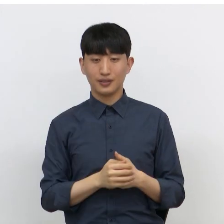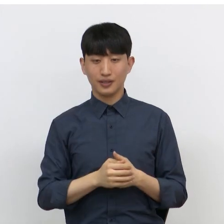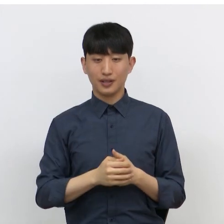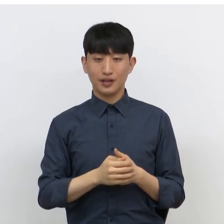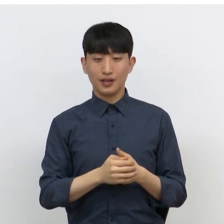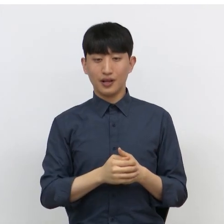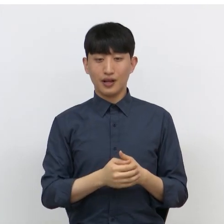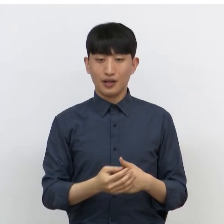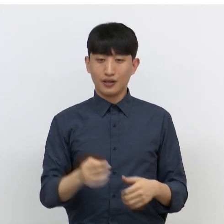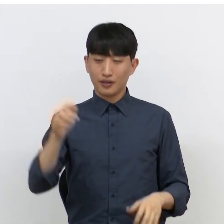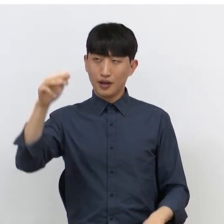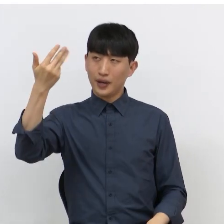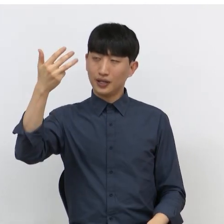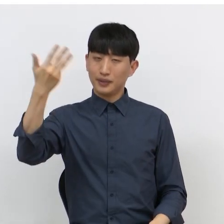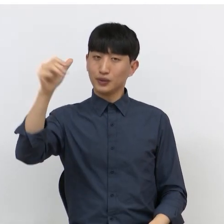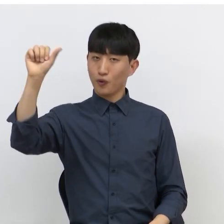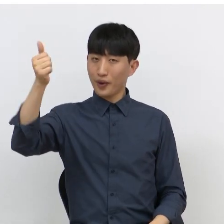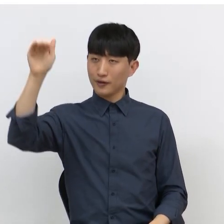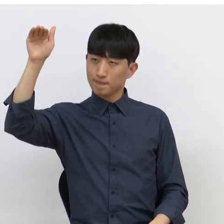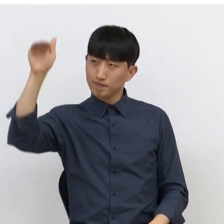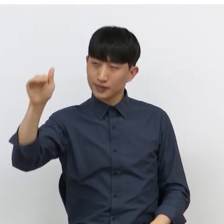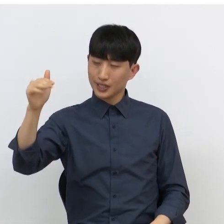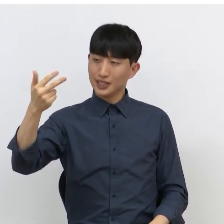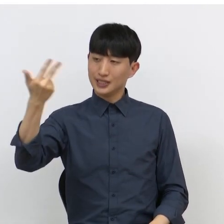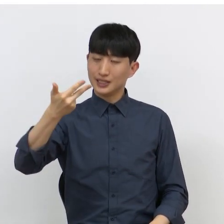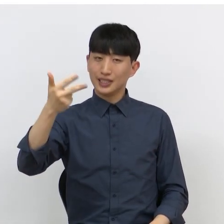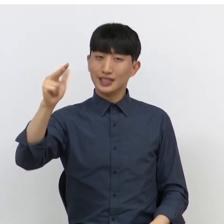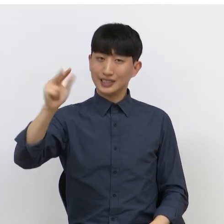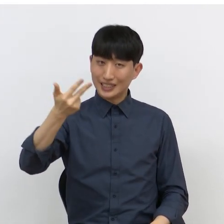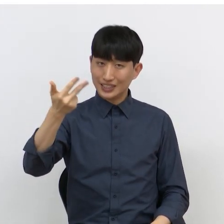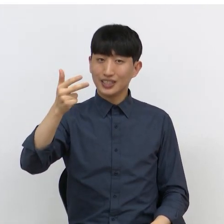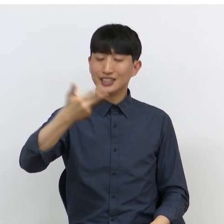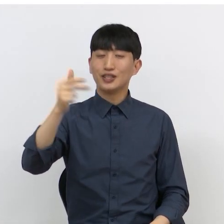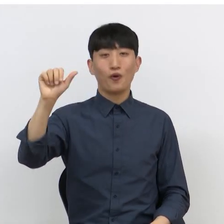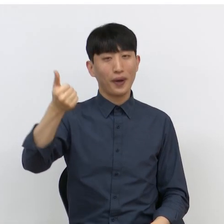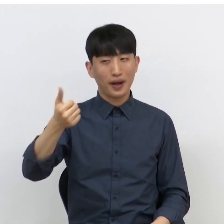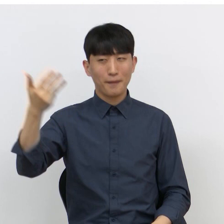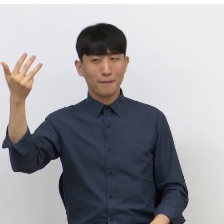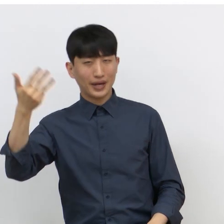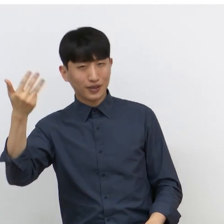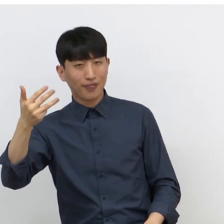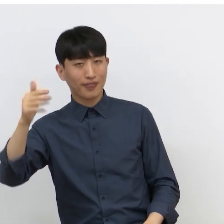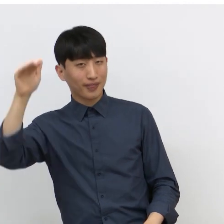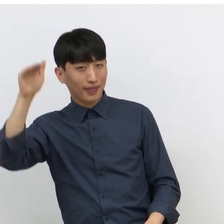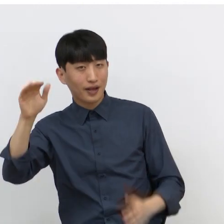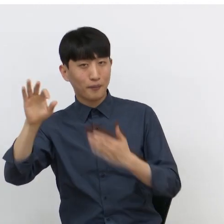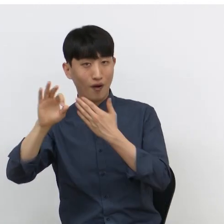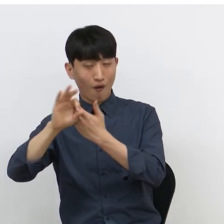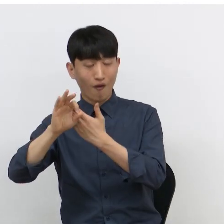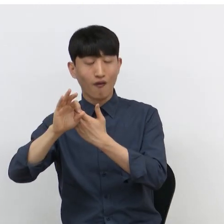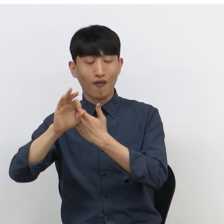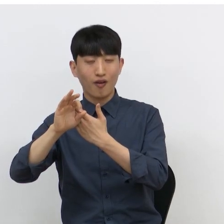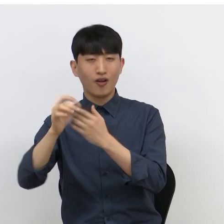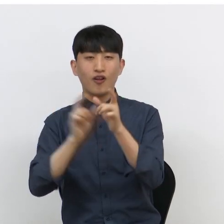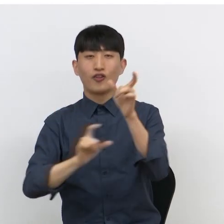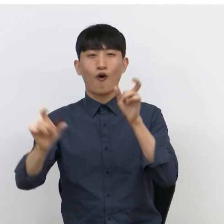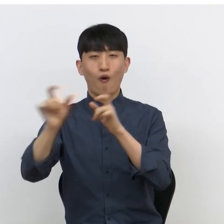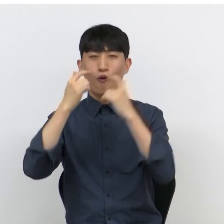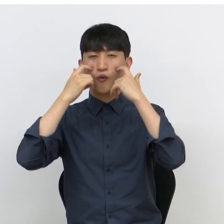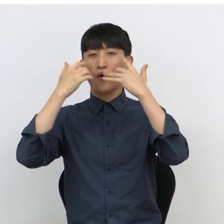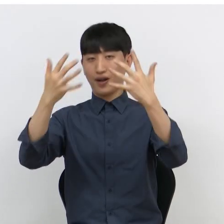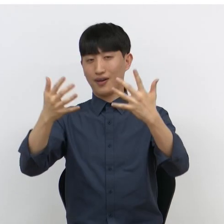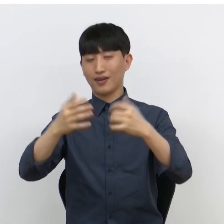약 7,500이나 8,000으로 내려서 하게 되면 아무래도 주파수 할당을 더 촘촘하게 해야 되니까 훨씬 더